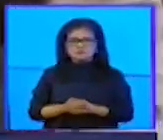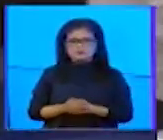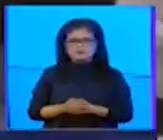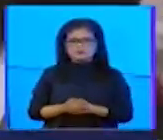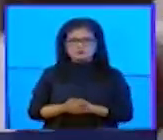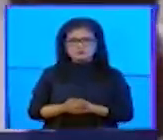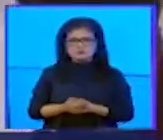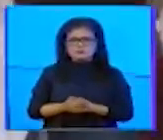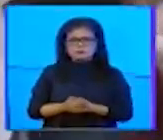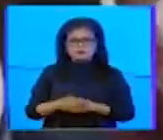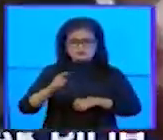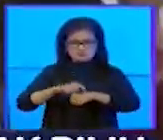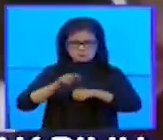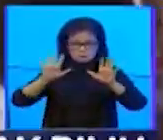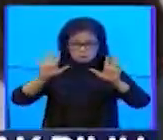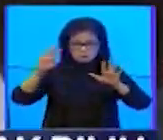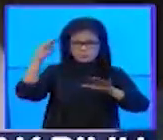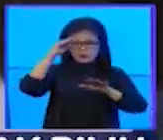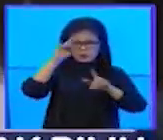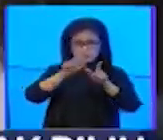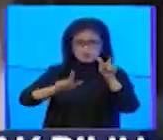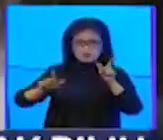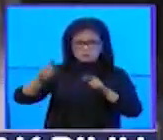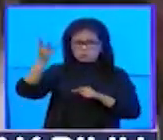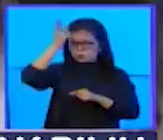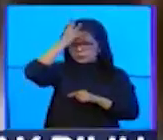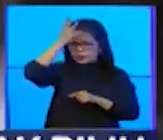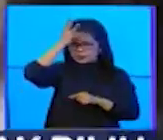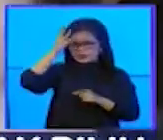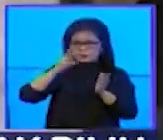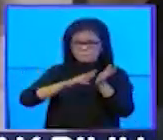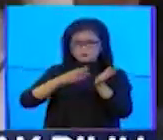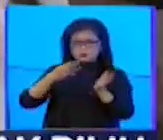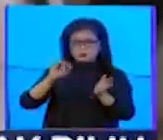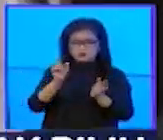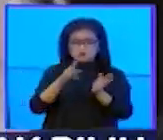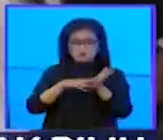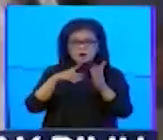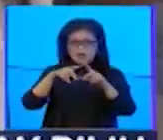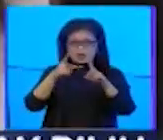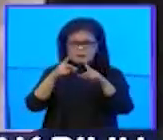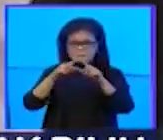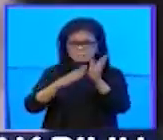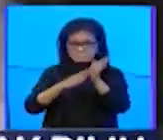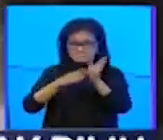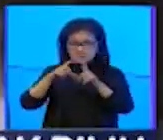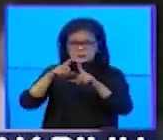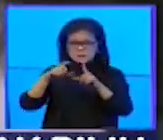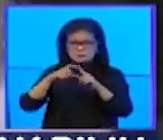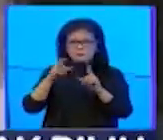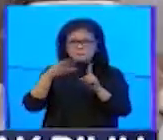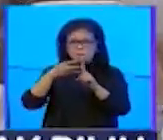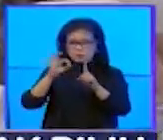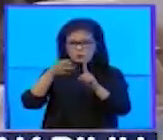Pukul 10 waktu Indonesia Barat, calon wakil bupati nomor urut 2 Muhammad Bobby Nasution tiba di TPS 22. Komplek Taman Setiabudi Indah, Kelurahan Asam